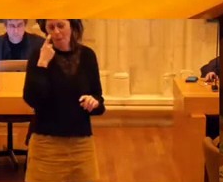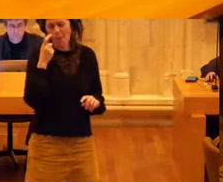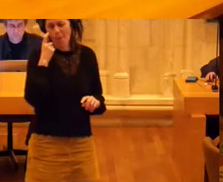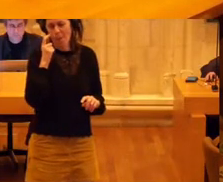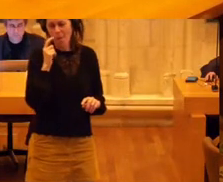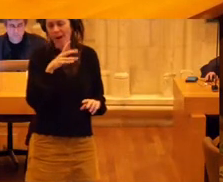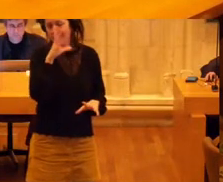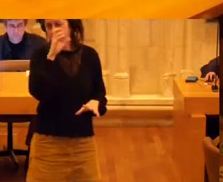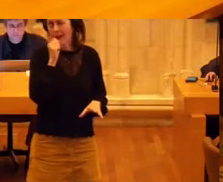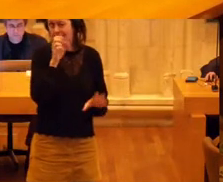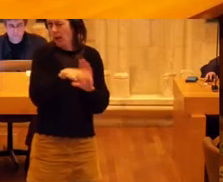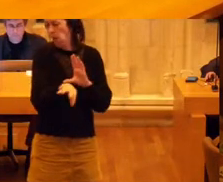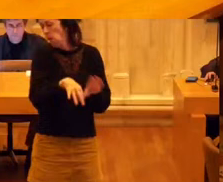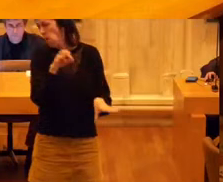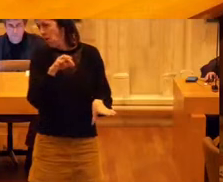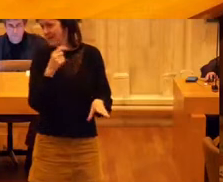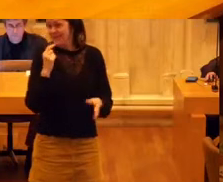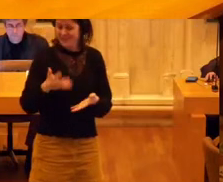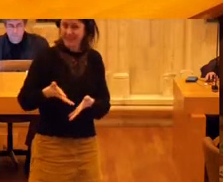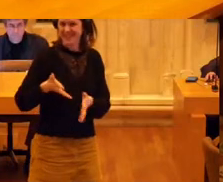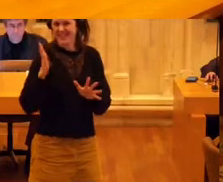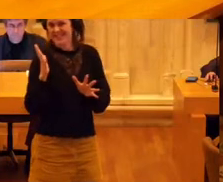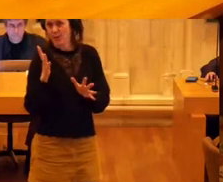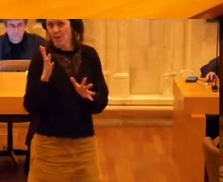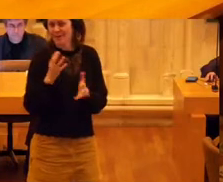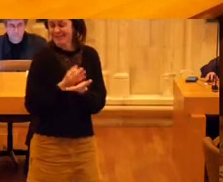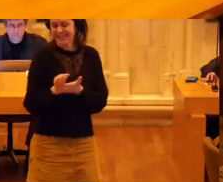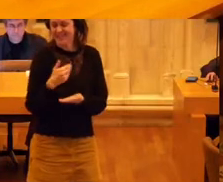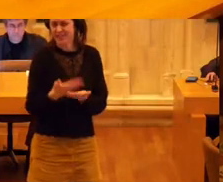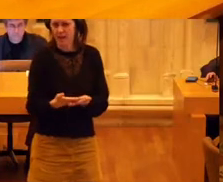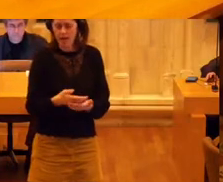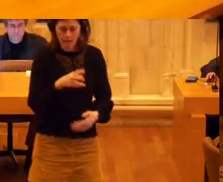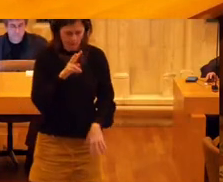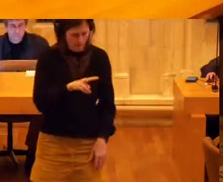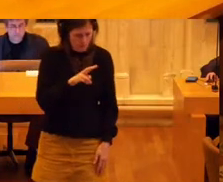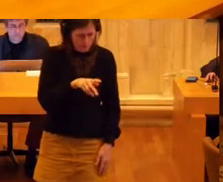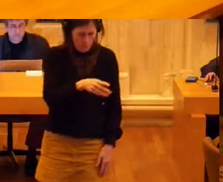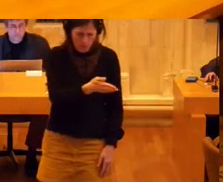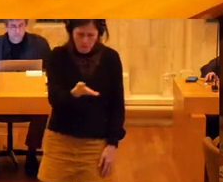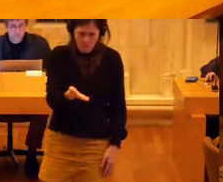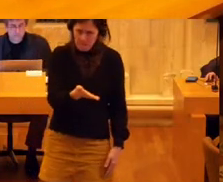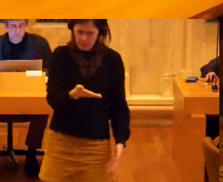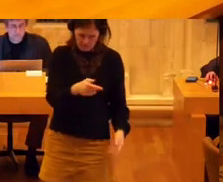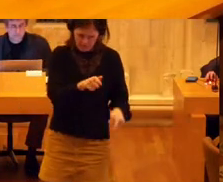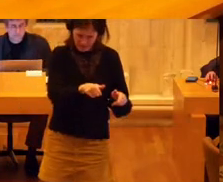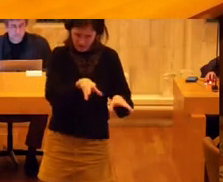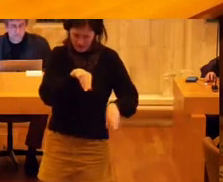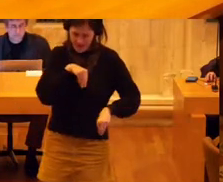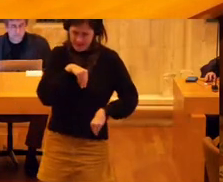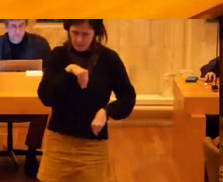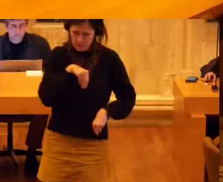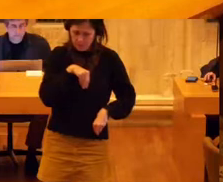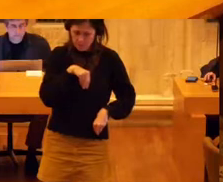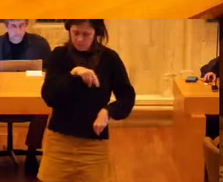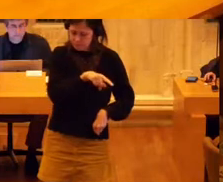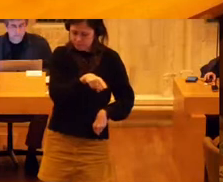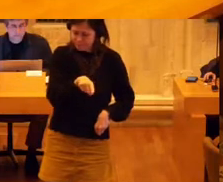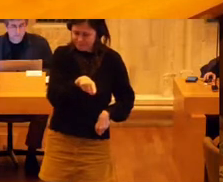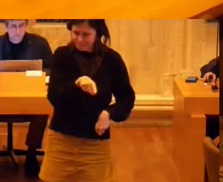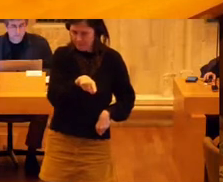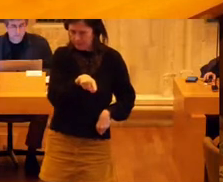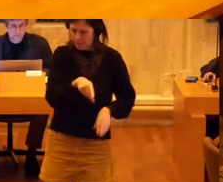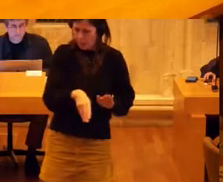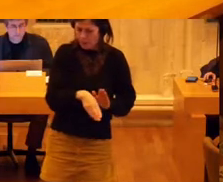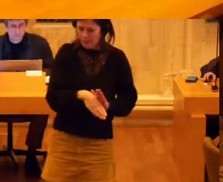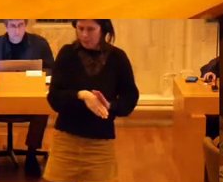place le tirage au sort, c'est-à-dire depuis 10 ans maintenant, c'est un apport extrêmement intéressant puisque ce sont souvent des gens qui n'auraient pas forcément osé